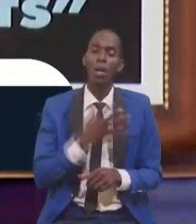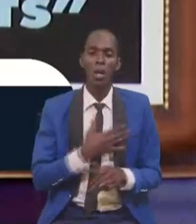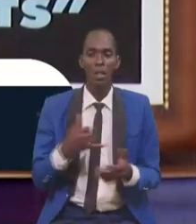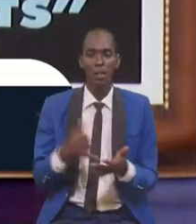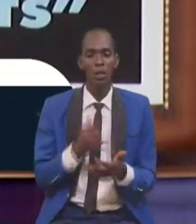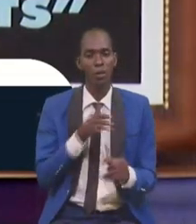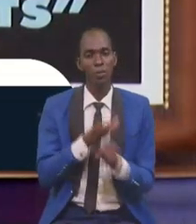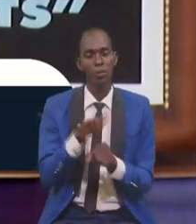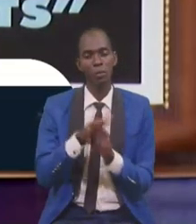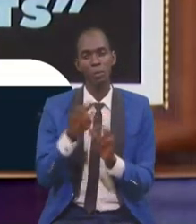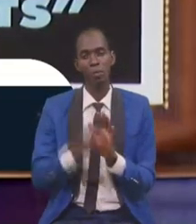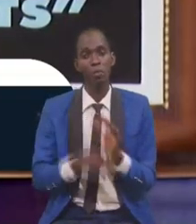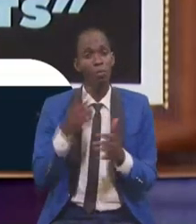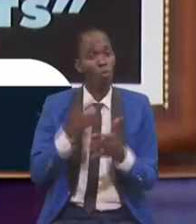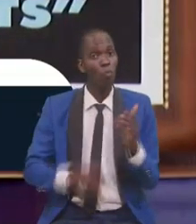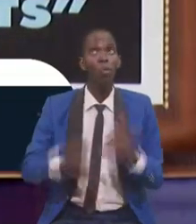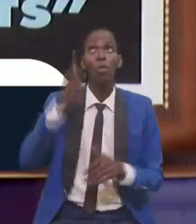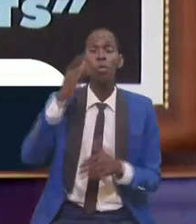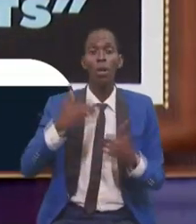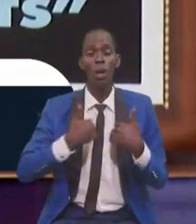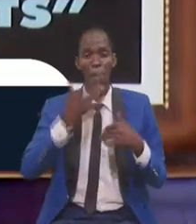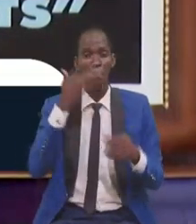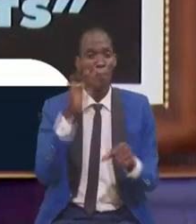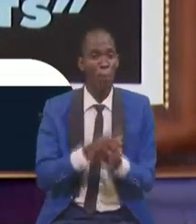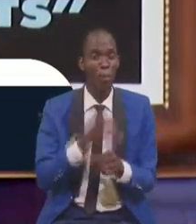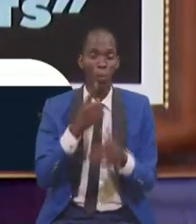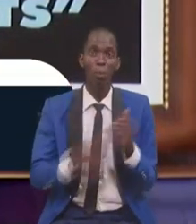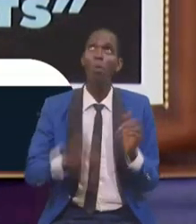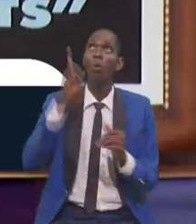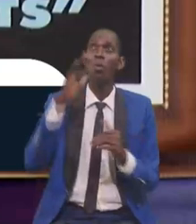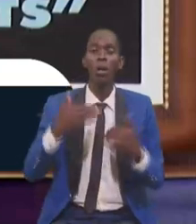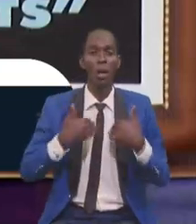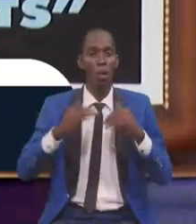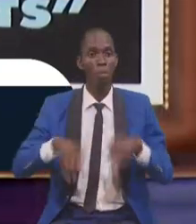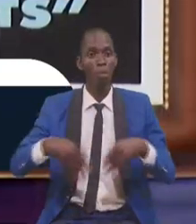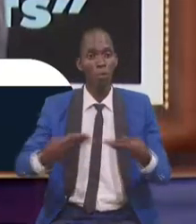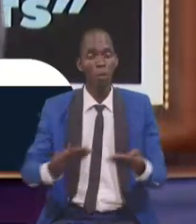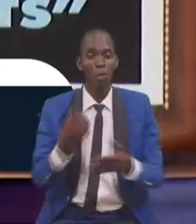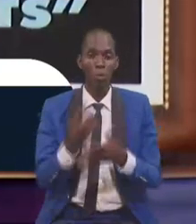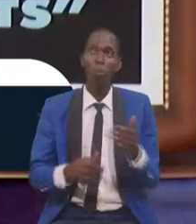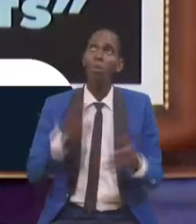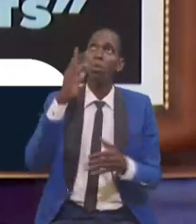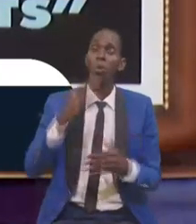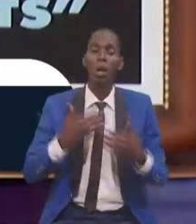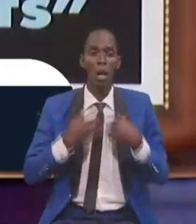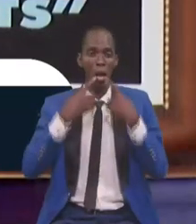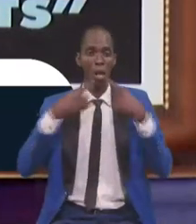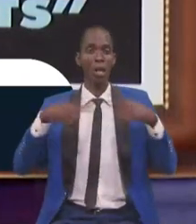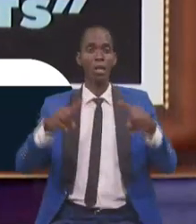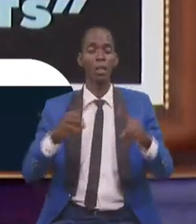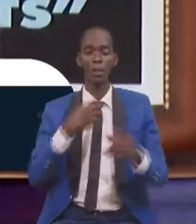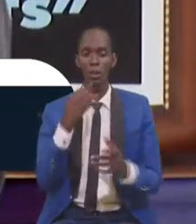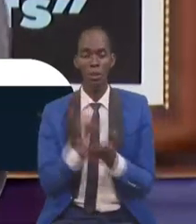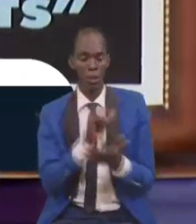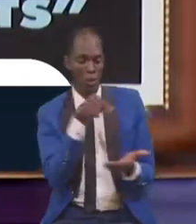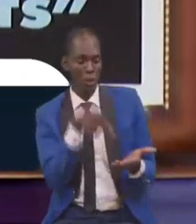accomplissement. Ce que Dieu a promis, ce que Dieu a prévu, ce que Dieu a déclaré et dit,